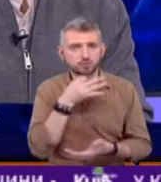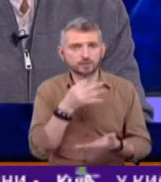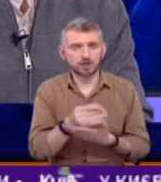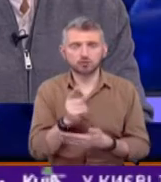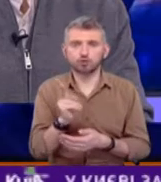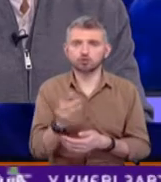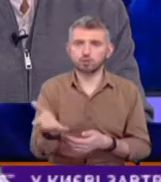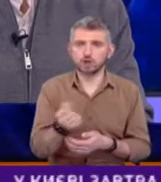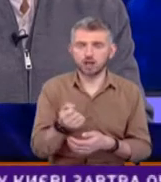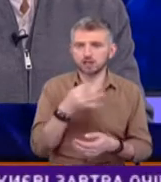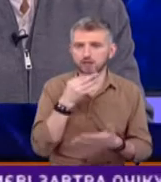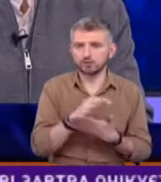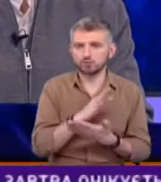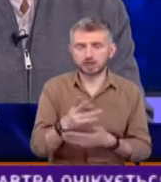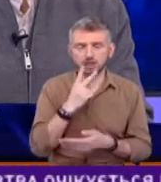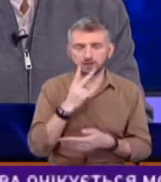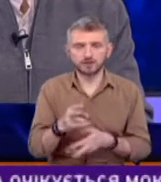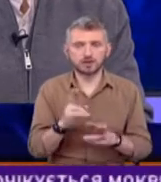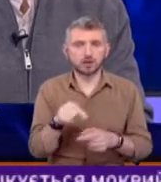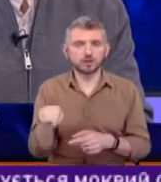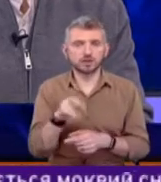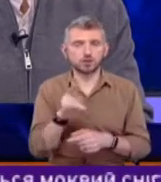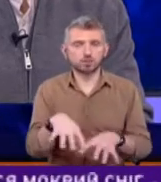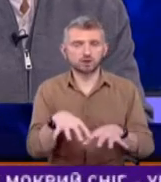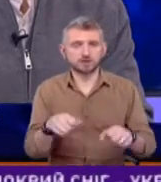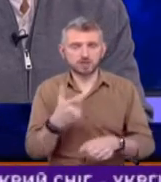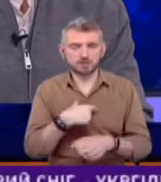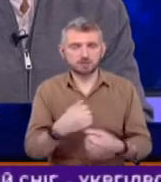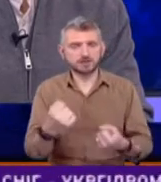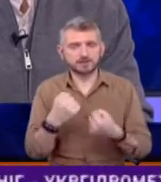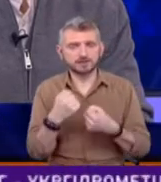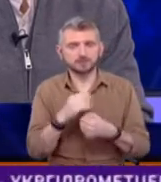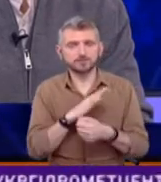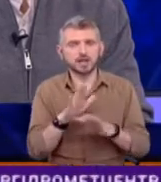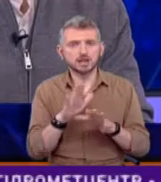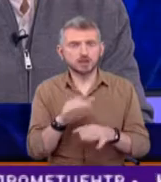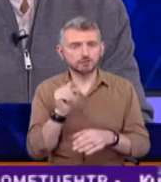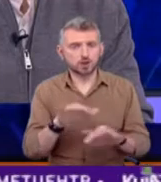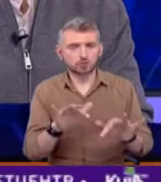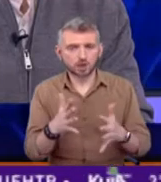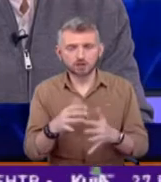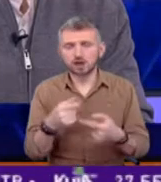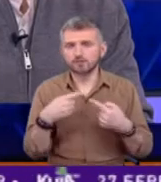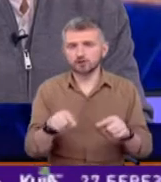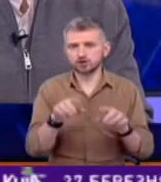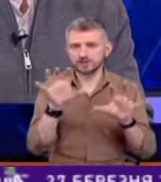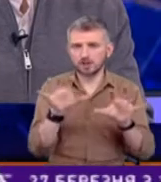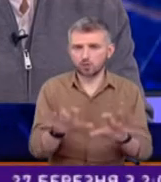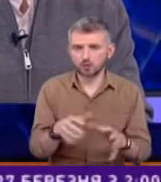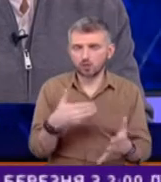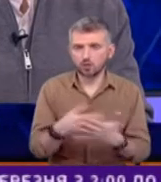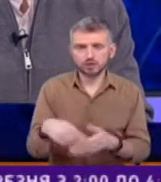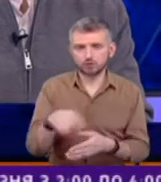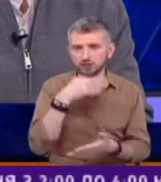той, хто бере, не відповідає. Подивіться, як оті, що при владі себе захистили, не тільки в даному разі, а й в інших законах. От вони